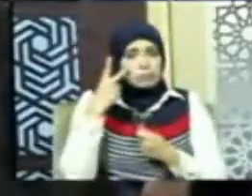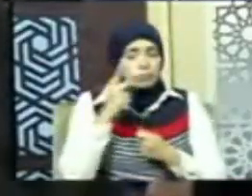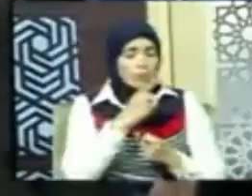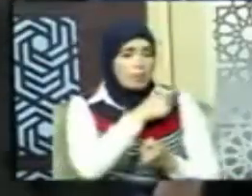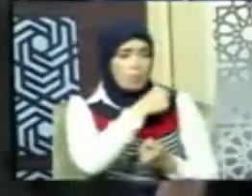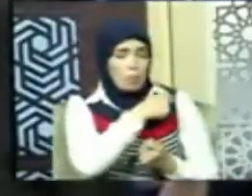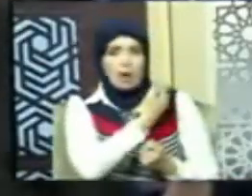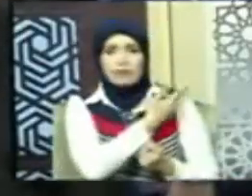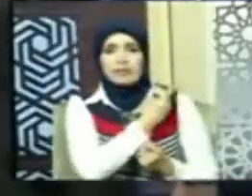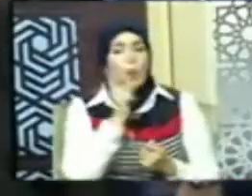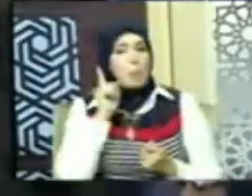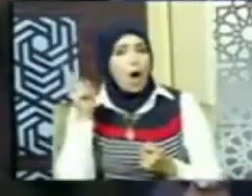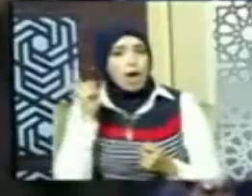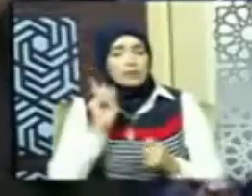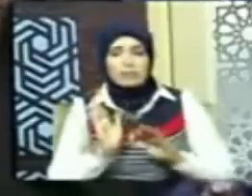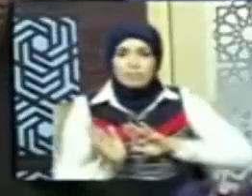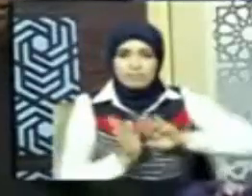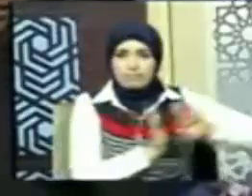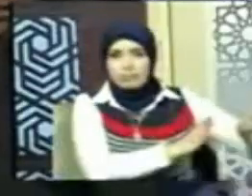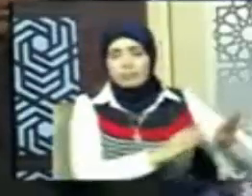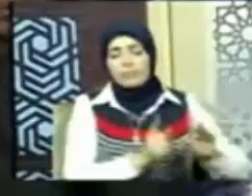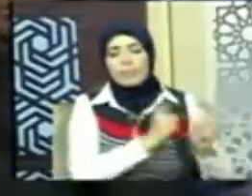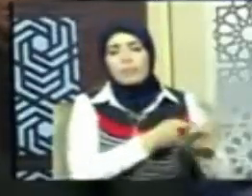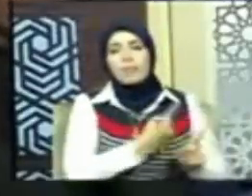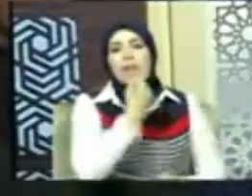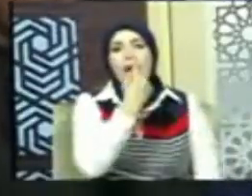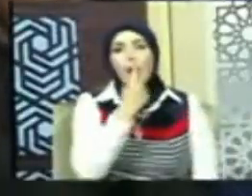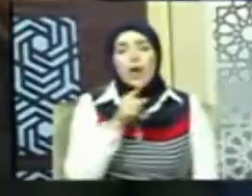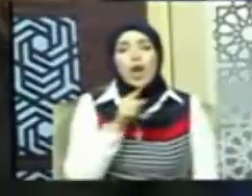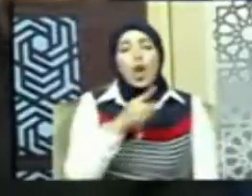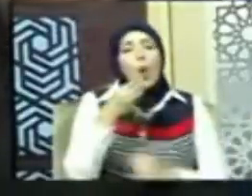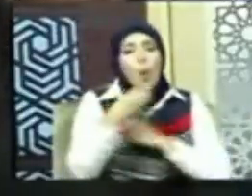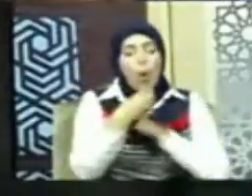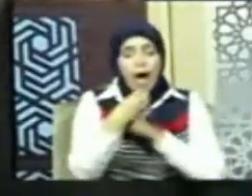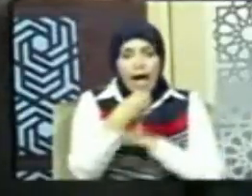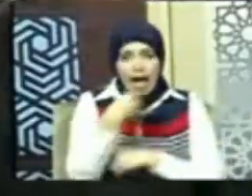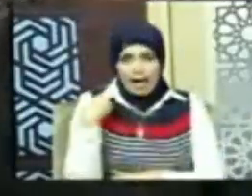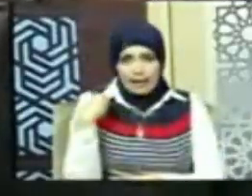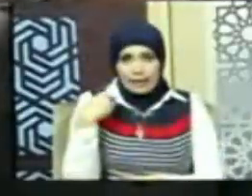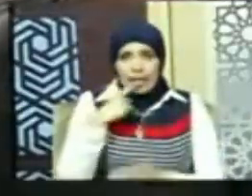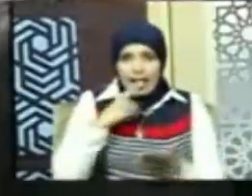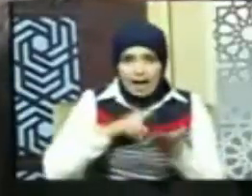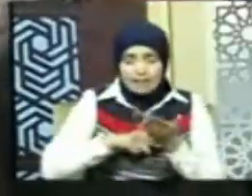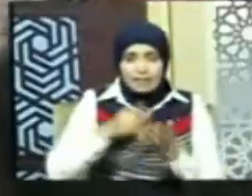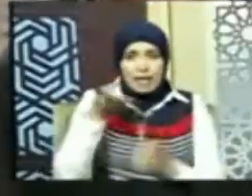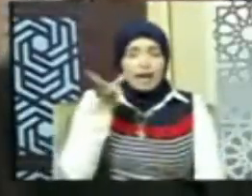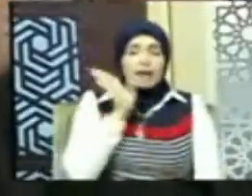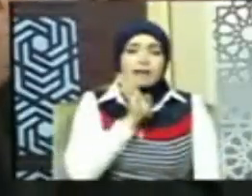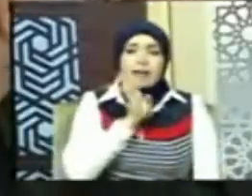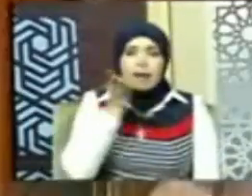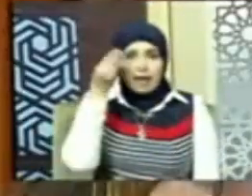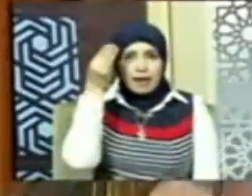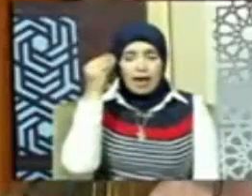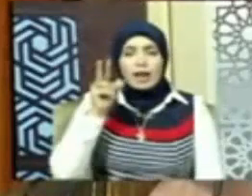وأعلمني بأن العلم نور، ونور الله لا يهدى